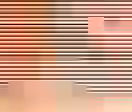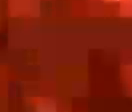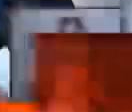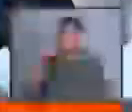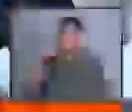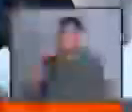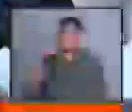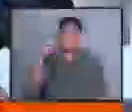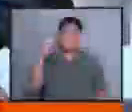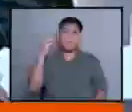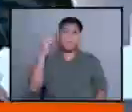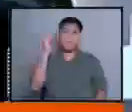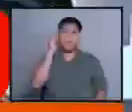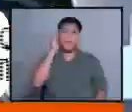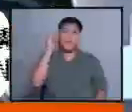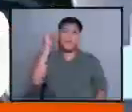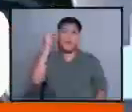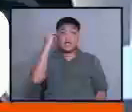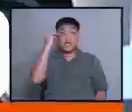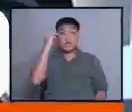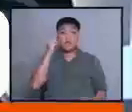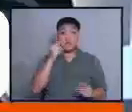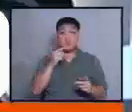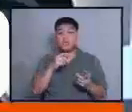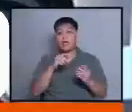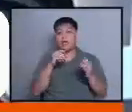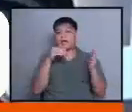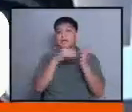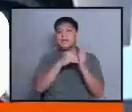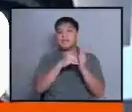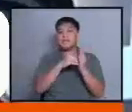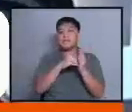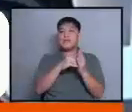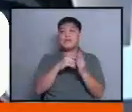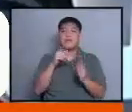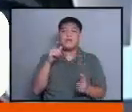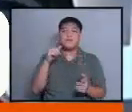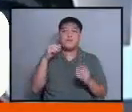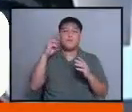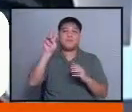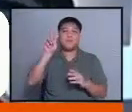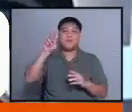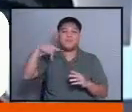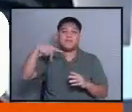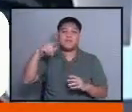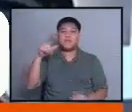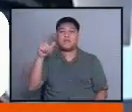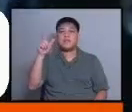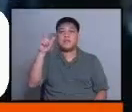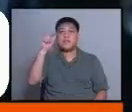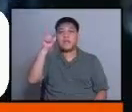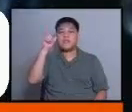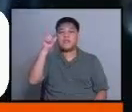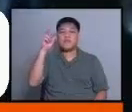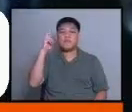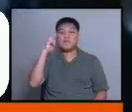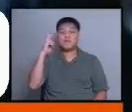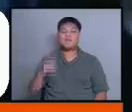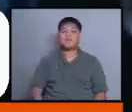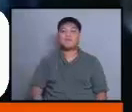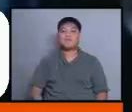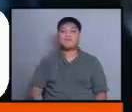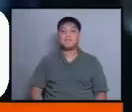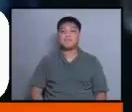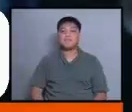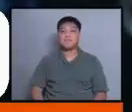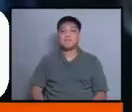sa source ng News 5, si Associate Justice Marvic na ang magiging ponente ng desisyon sa poll protest. Napili